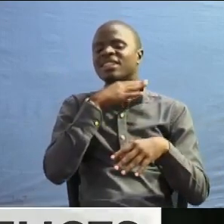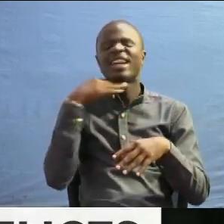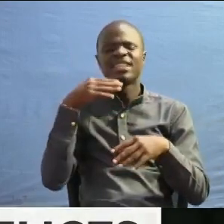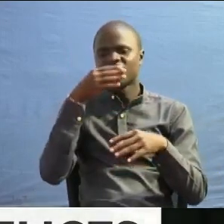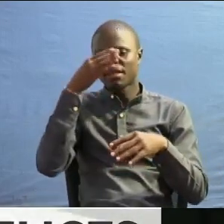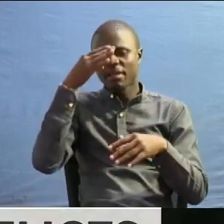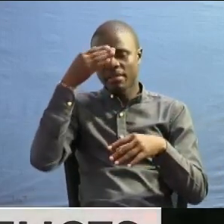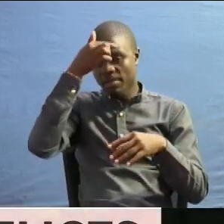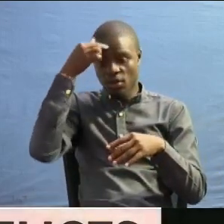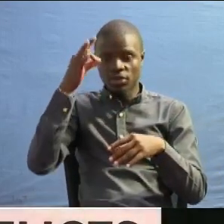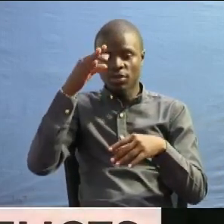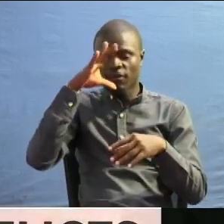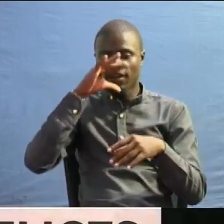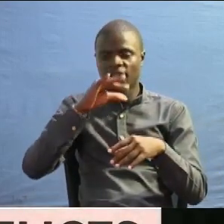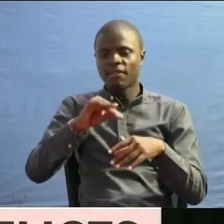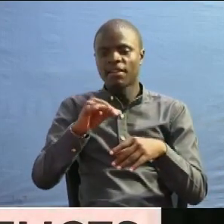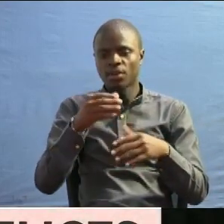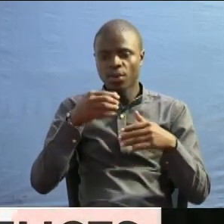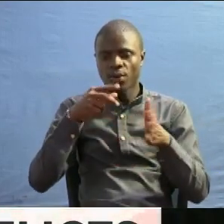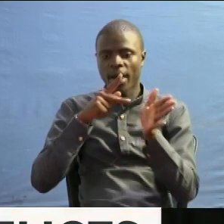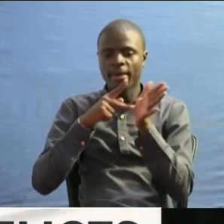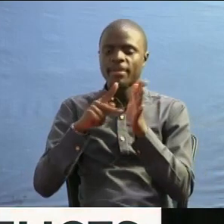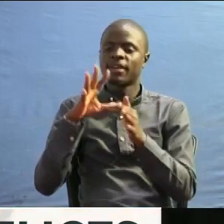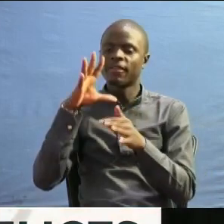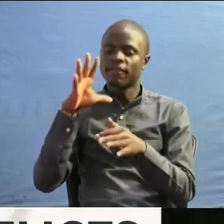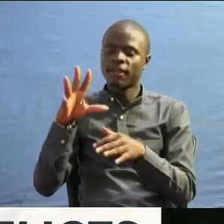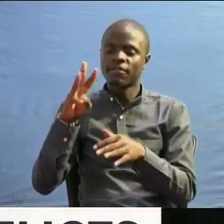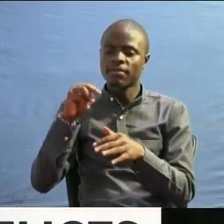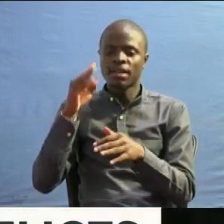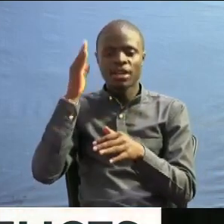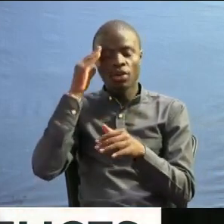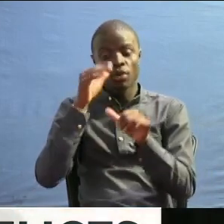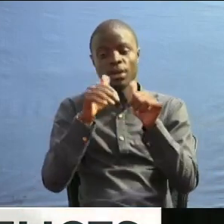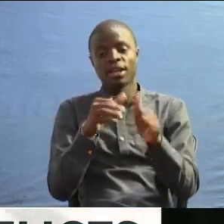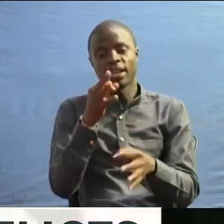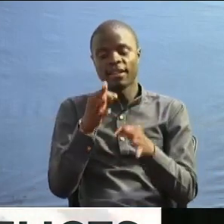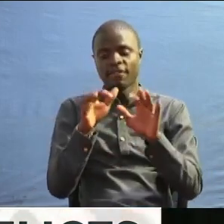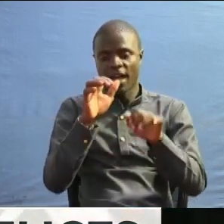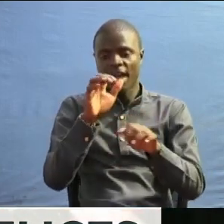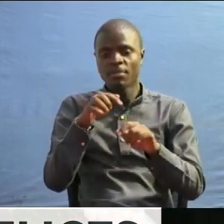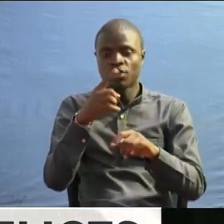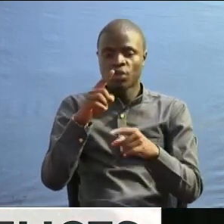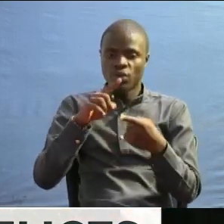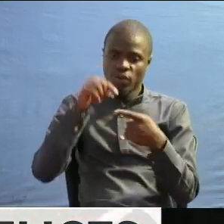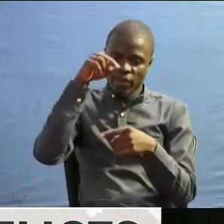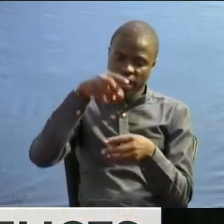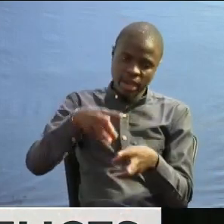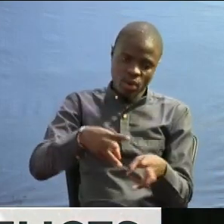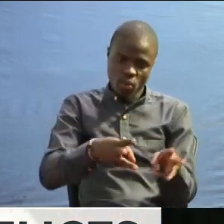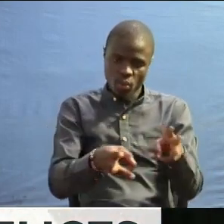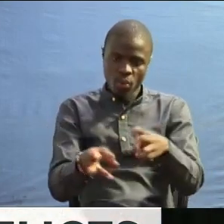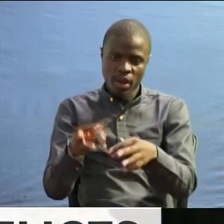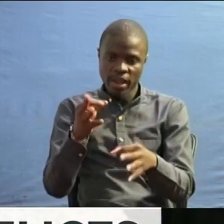5, so that we can recruit them, knowing very well that if wildlife get into their way, if